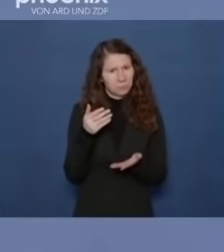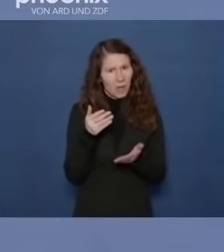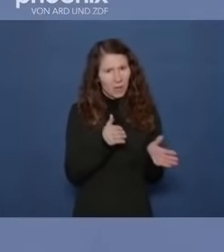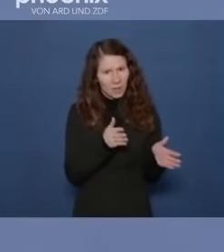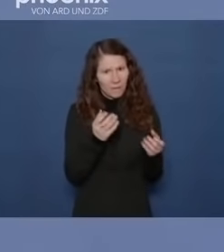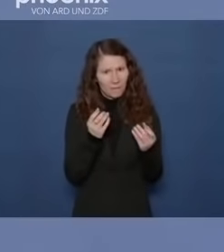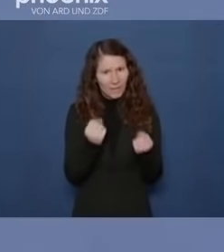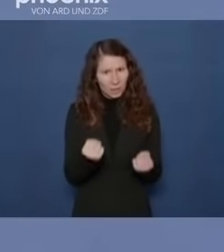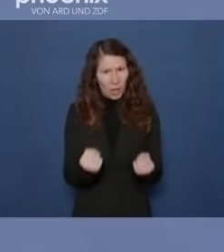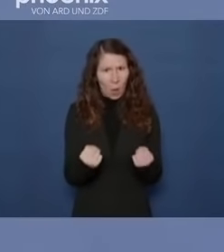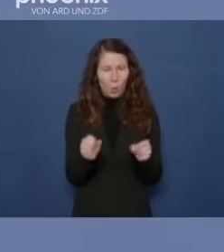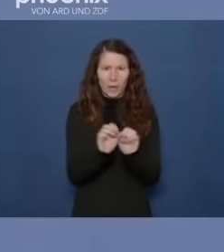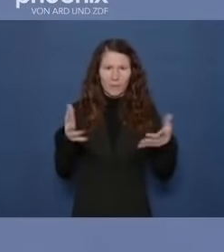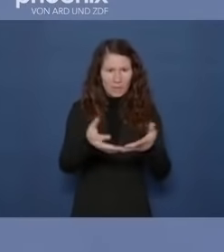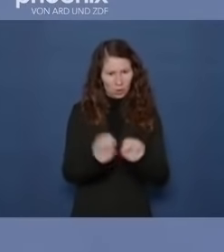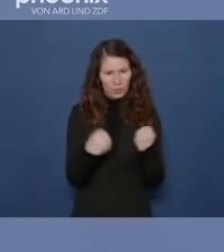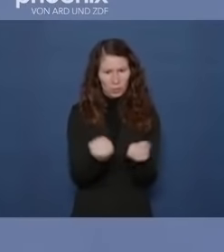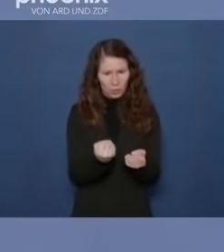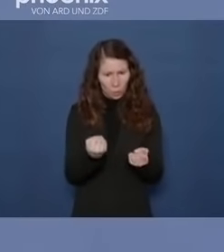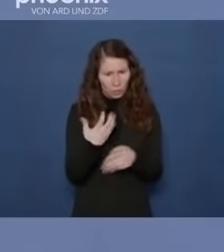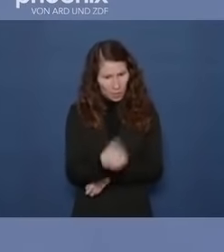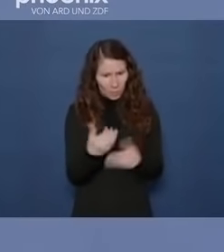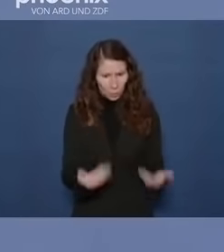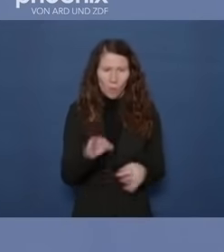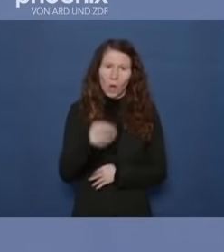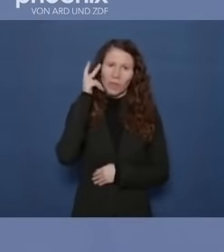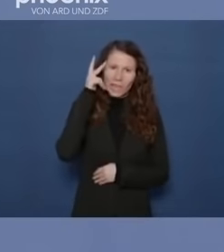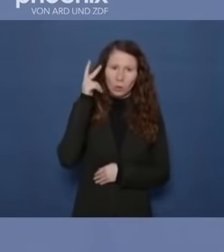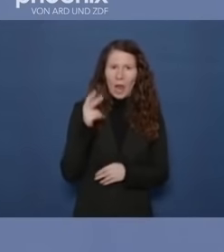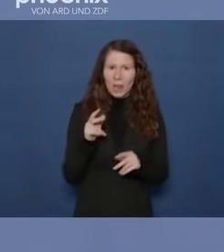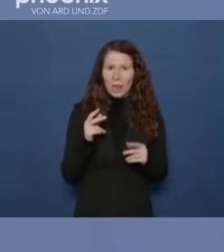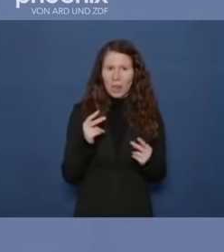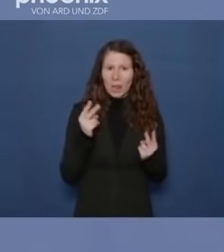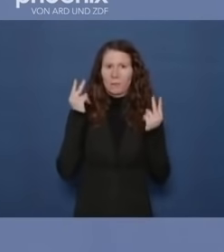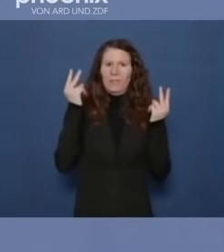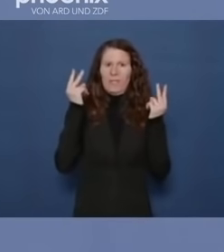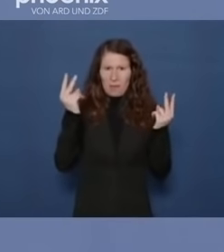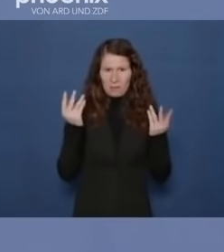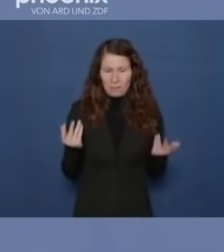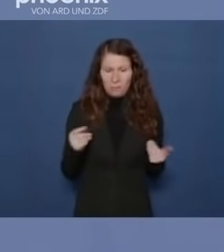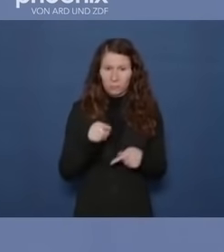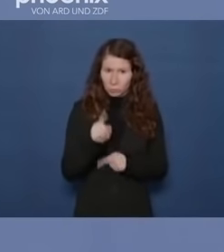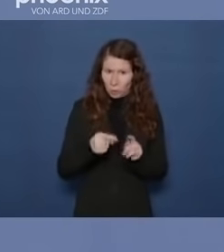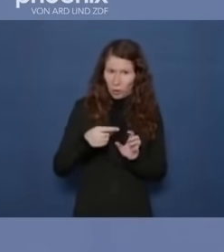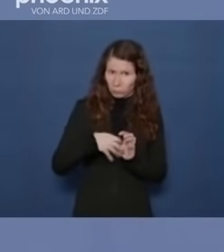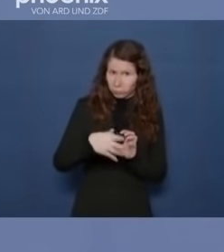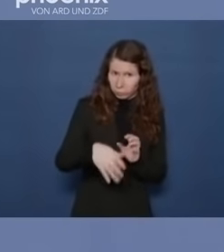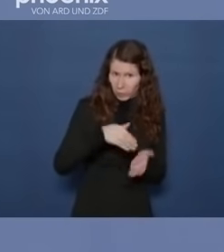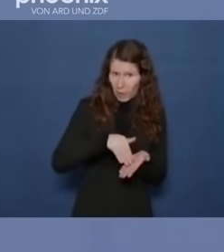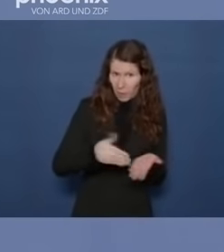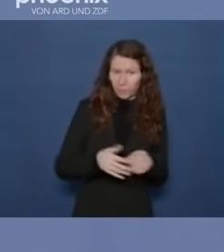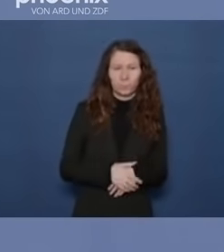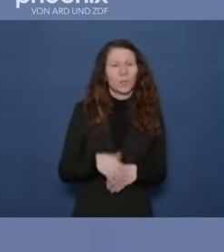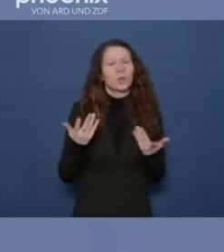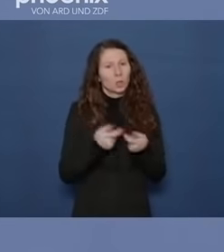diese Feststellung einer epidemischen Lage von nationaler Tragweite fortbestehen soll. Und das letzte Wort darüber hat natürlich der